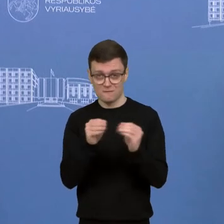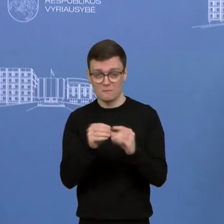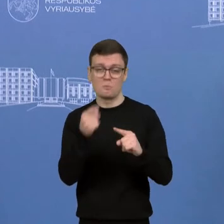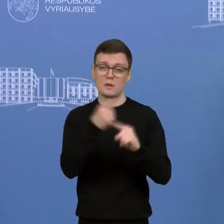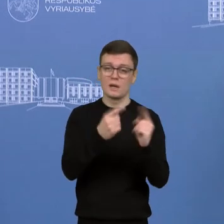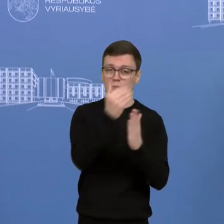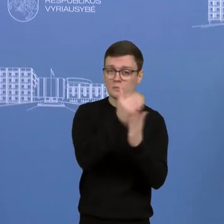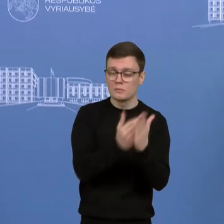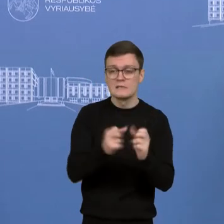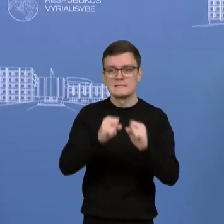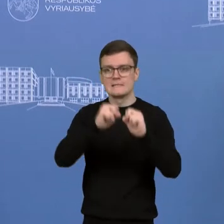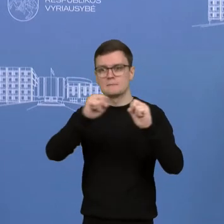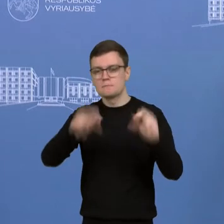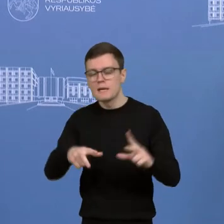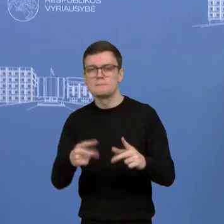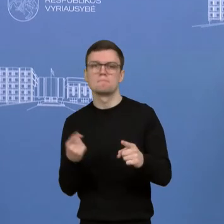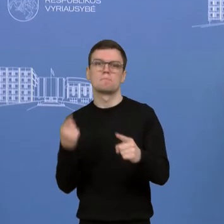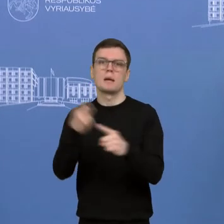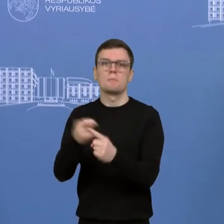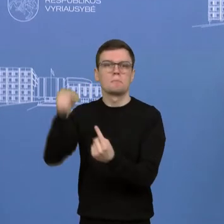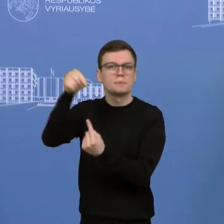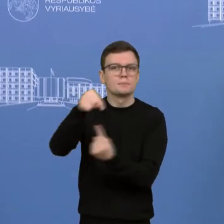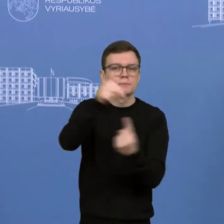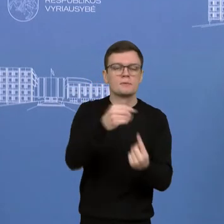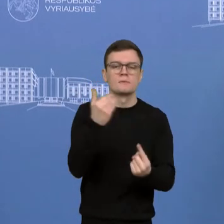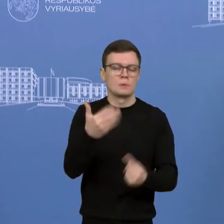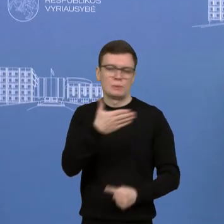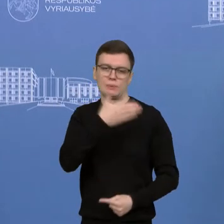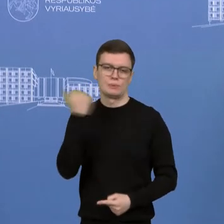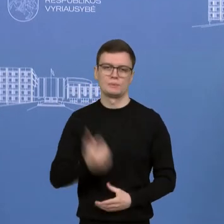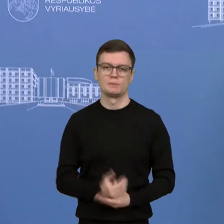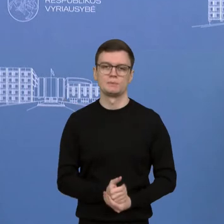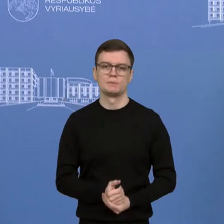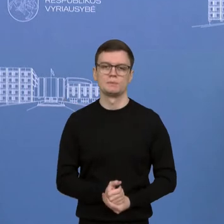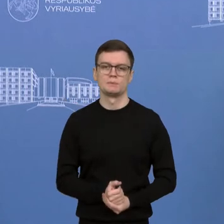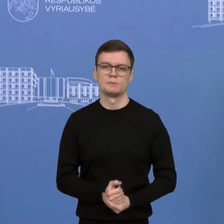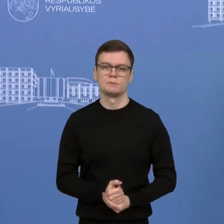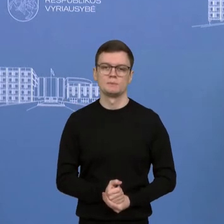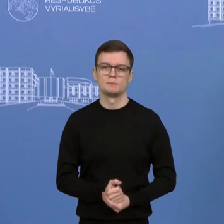specifiškai papildomų priemonių tai grupiai žmonių nesame numatę.